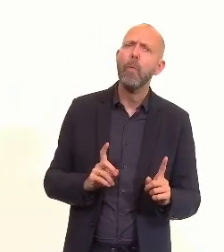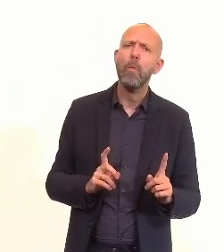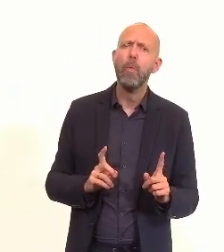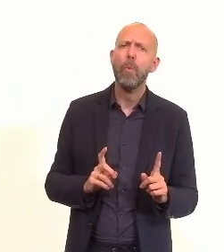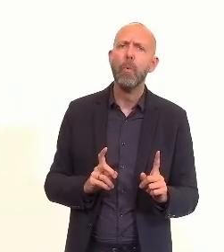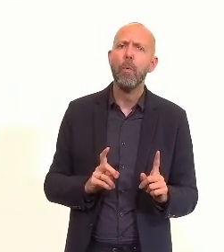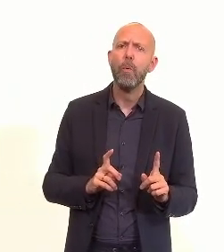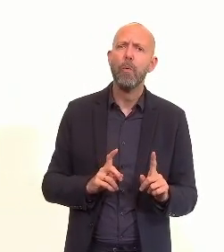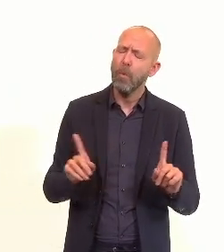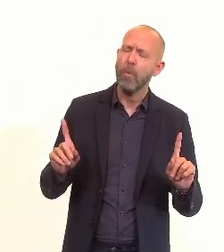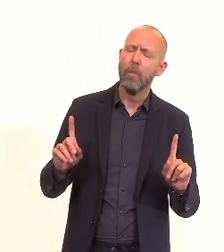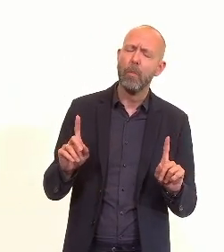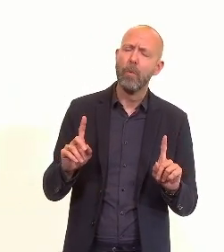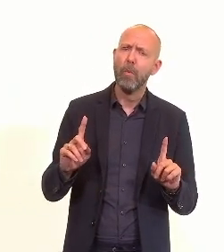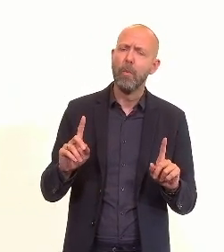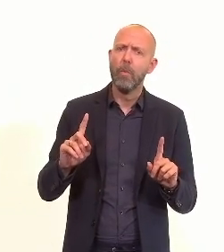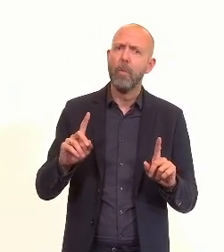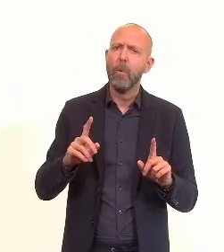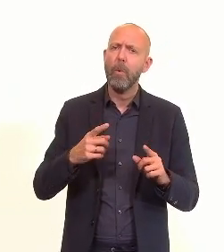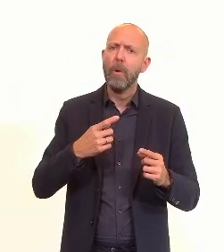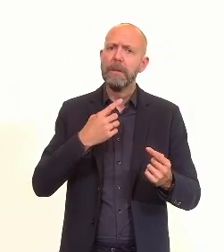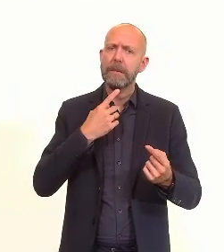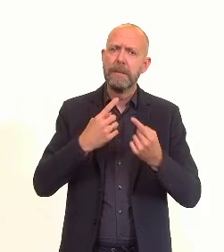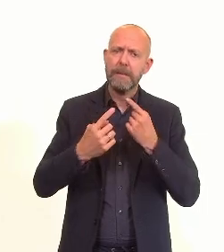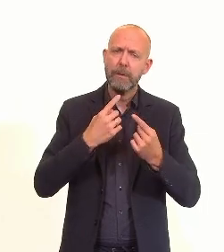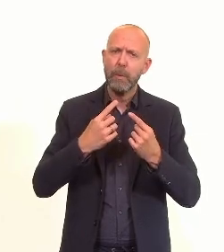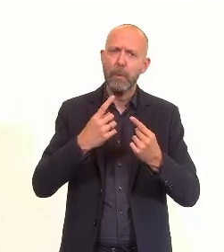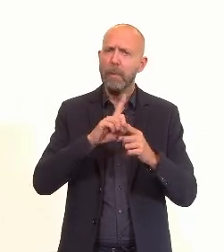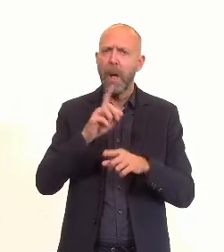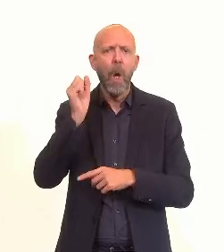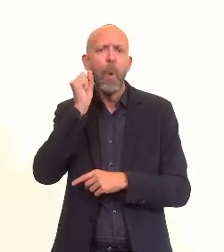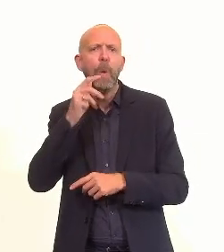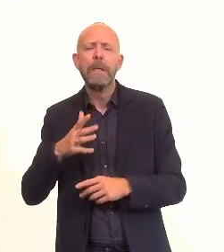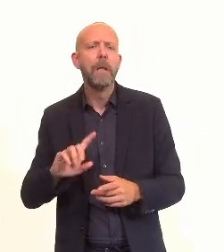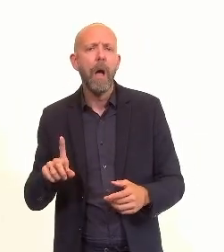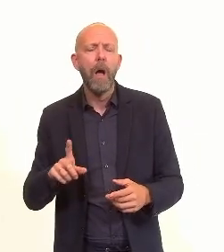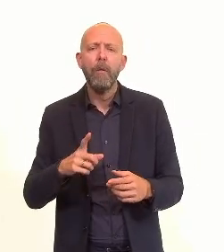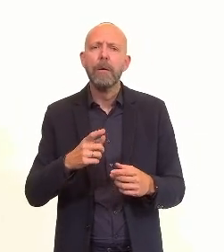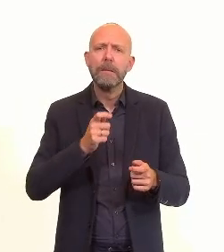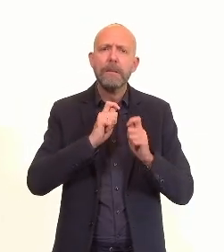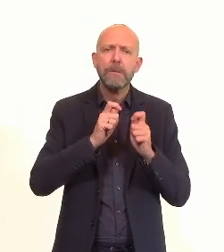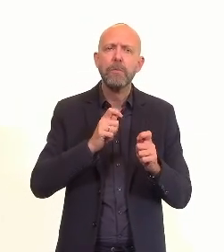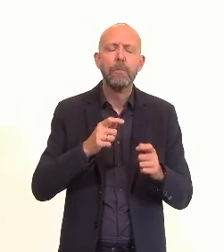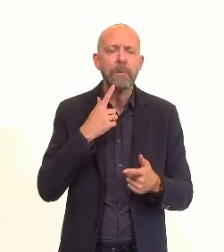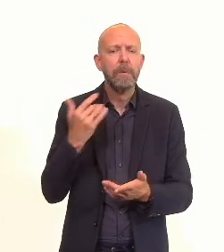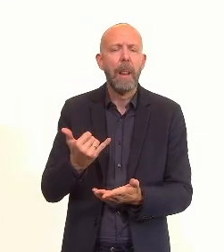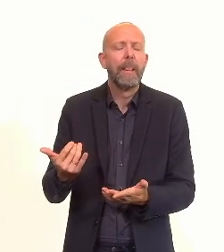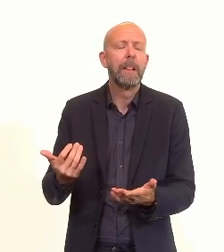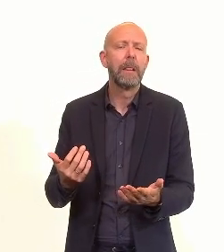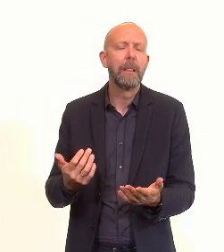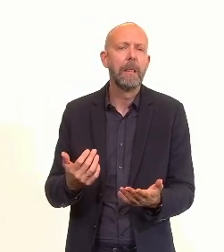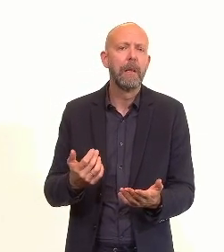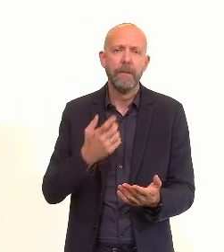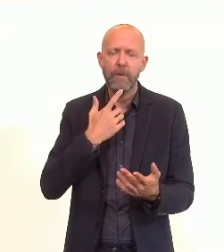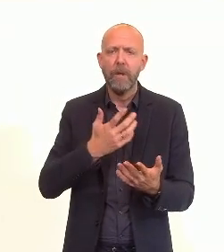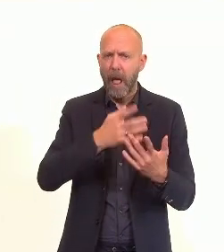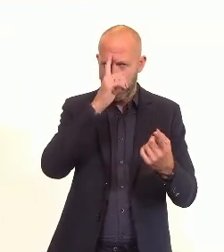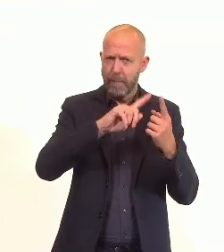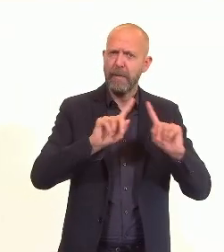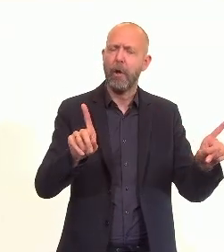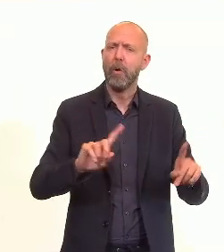D'accord. Non, D'accord. Pas le quotidien, parce que alors, le quotidien, c'est pas la peine, nous aurions des thèmes tout à fait différents.